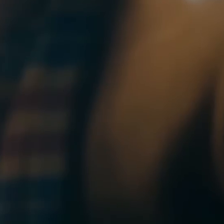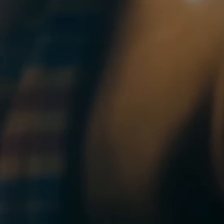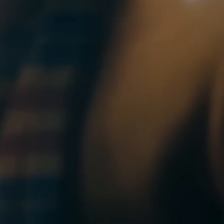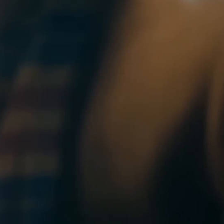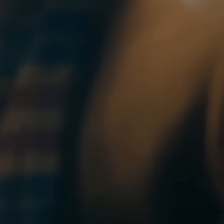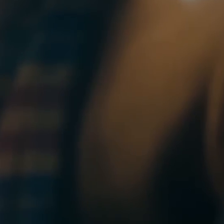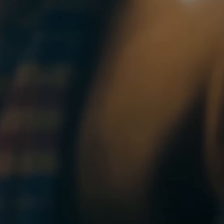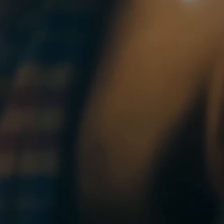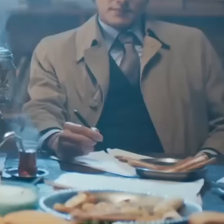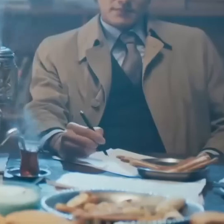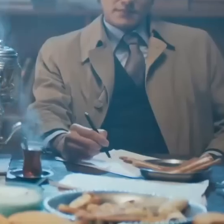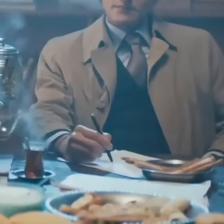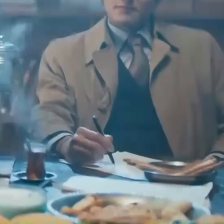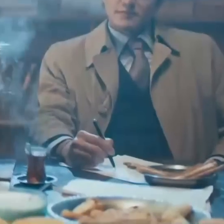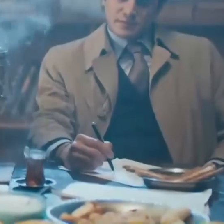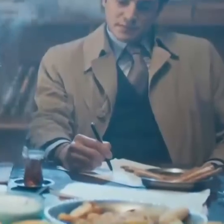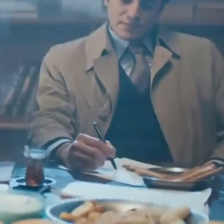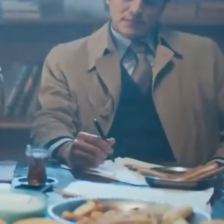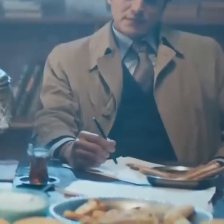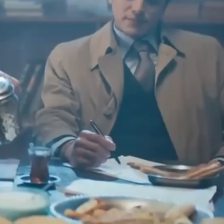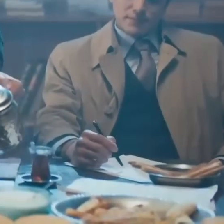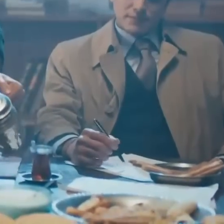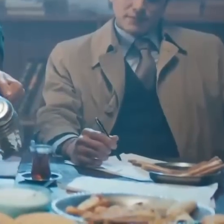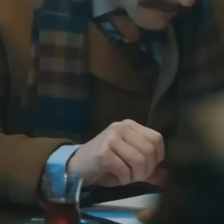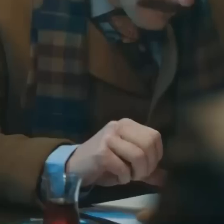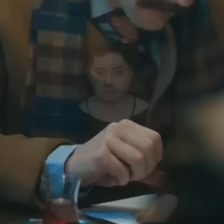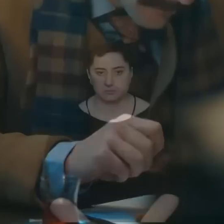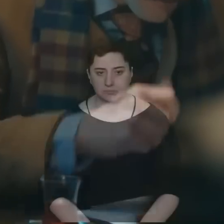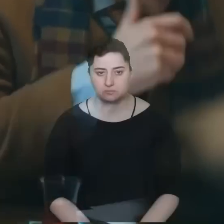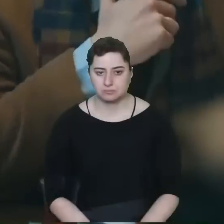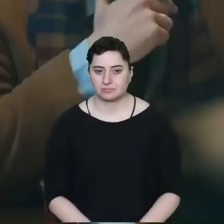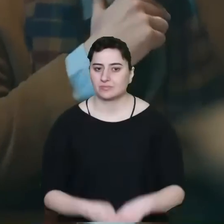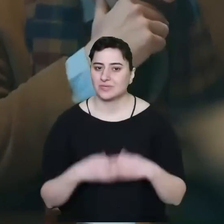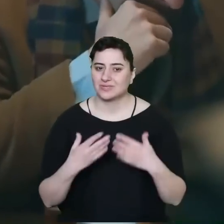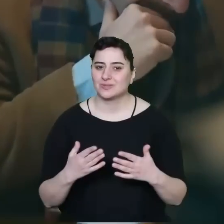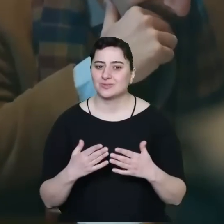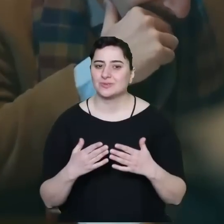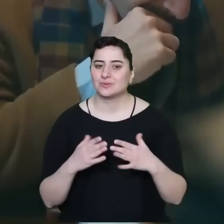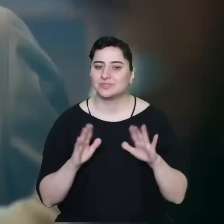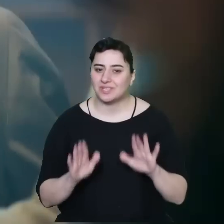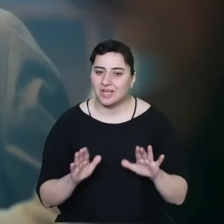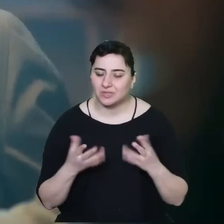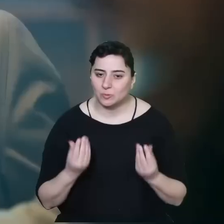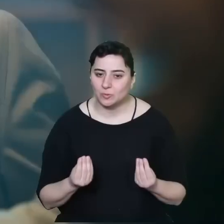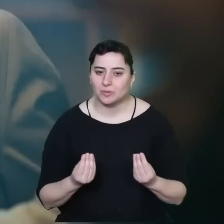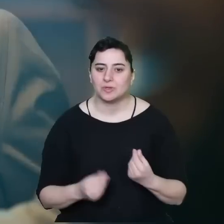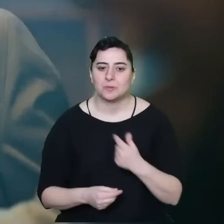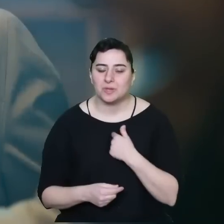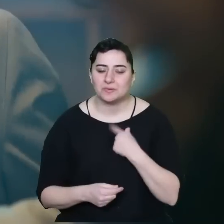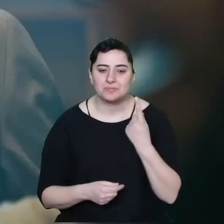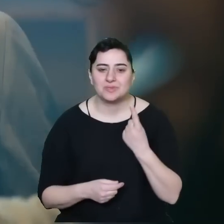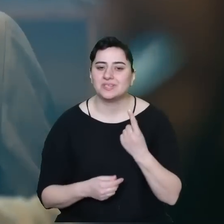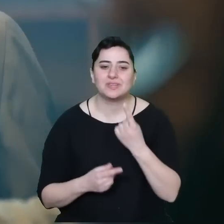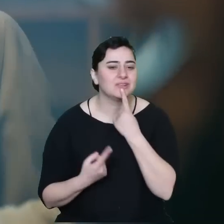paltoları. Sait dumanı üstünde çayları doldururken masada kurabiyeler duruyor. Sun sagarı saki. Bana